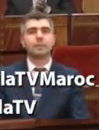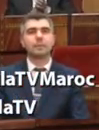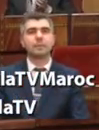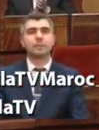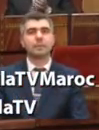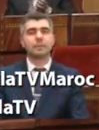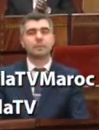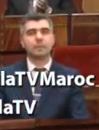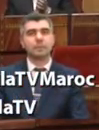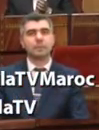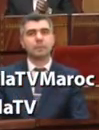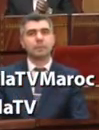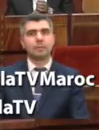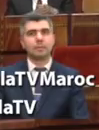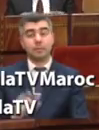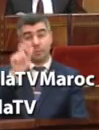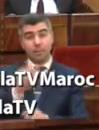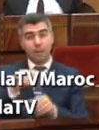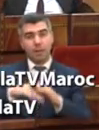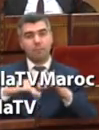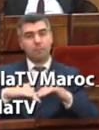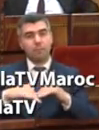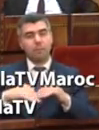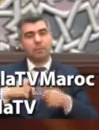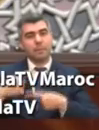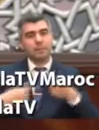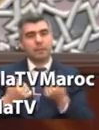الفلسطيني. شكرا. الكلمة لفريق الأصالة المعاصرة.